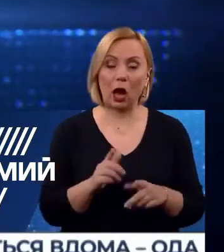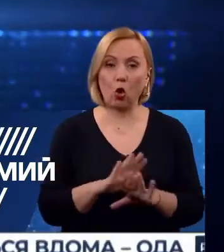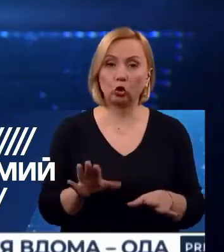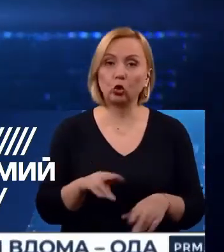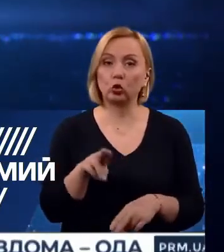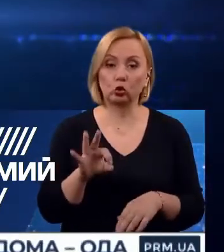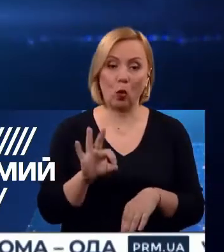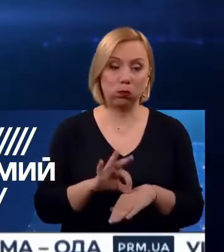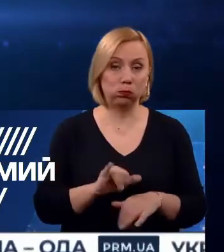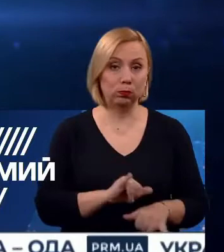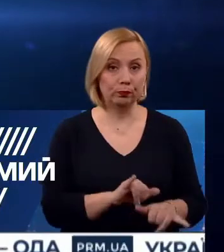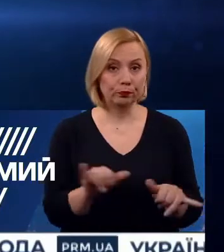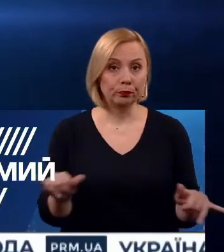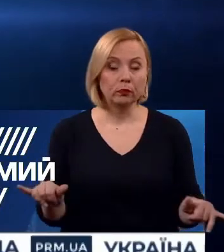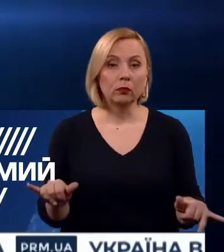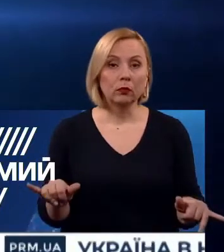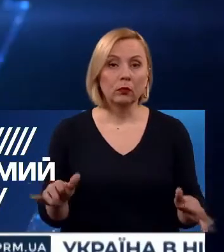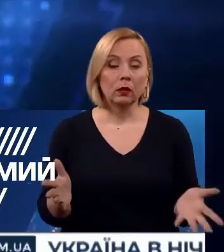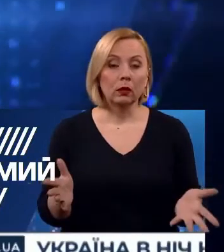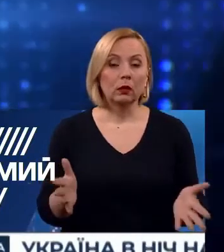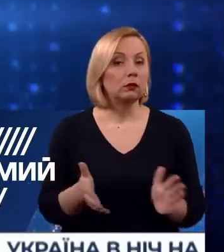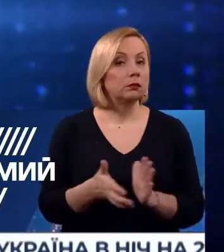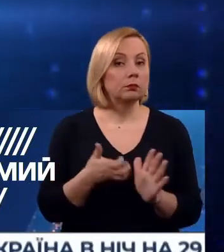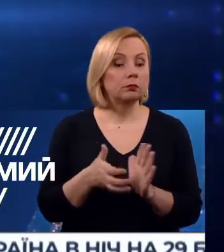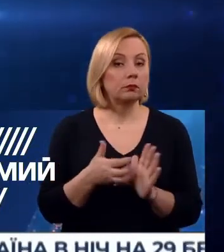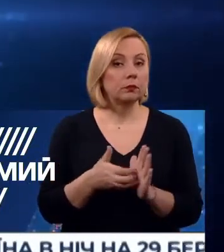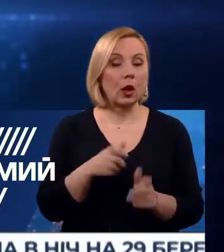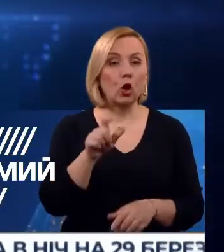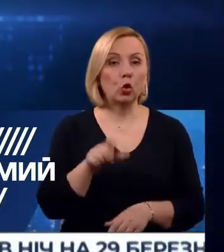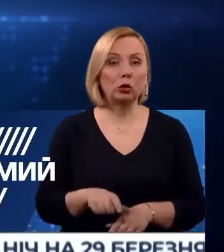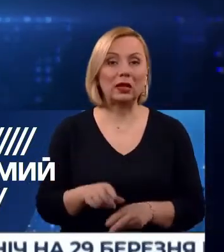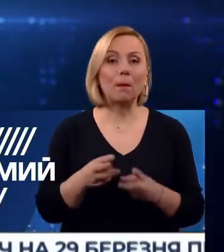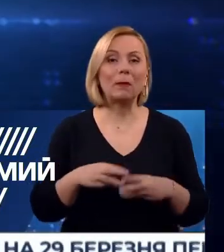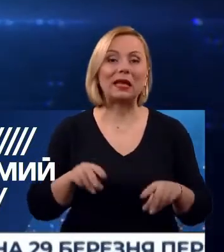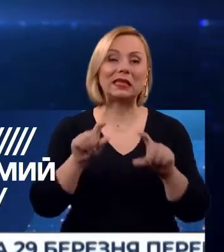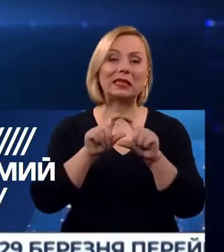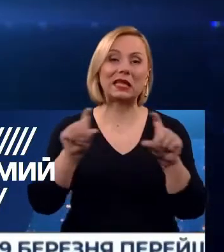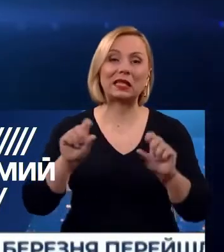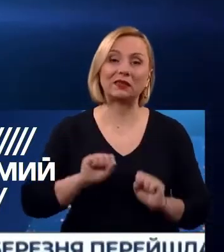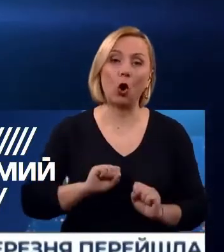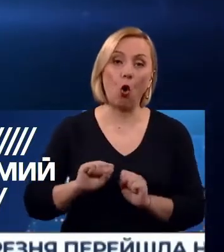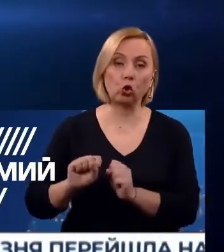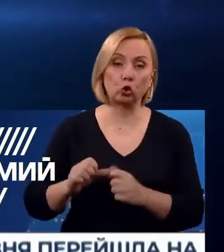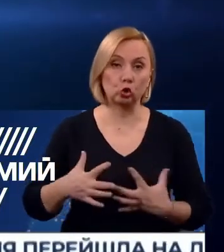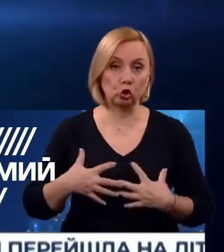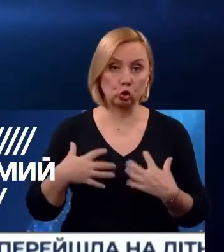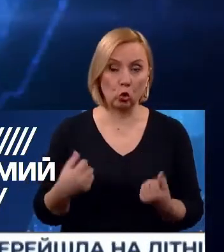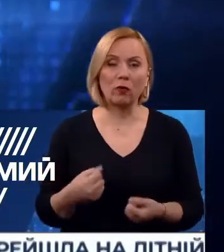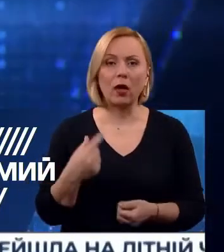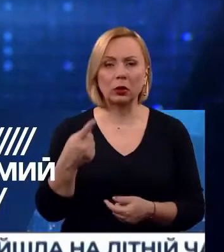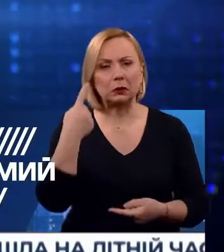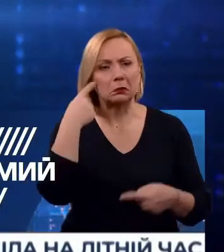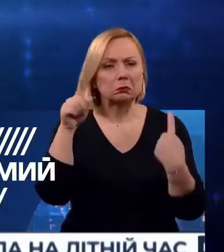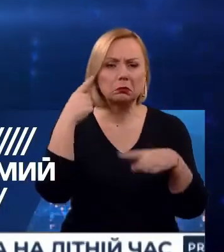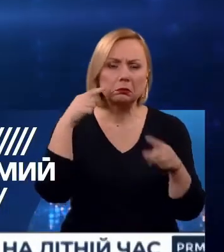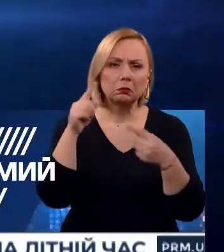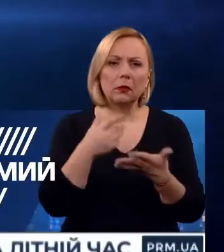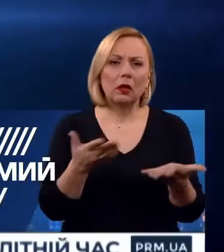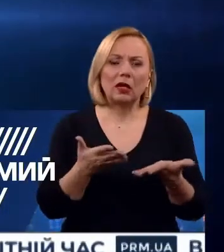тобто, мова йде в тому, що не вистачає людей в Міністерстві охорони здоров'я, вони починають висувати якісь нові